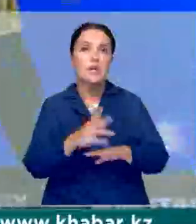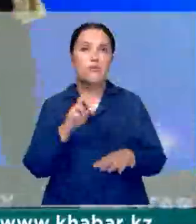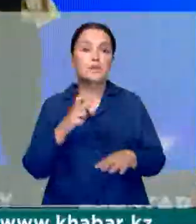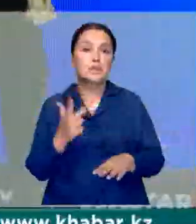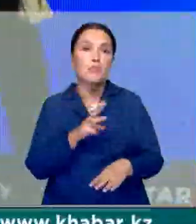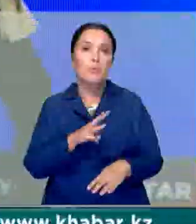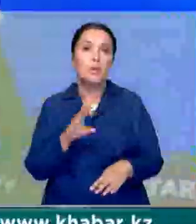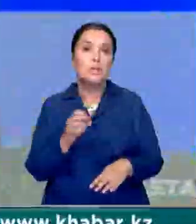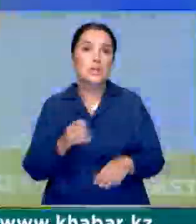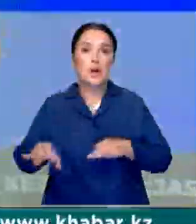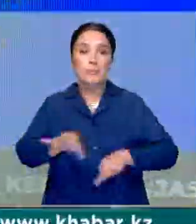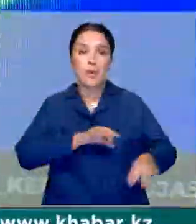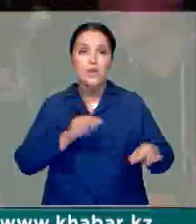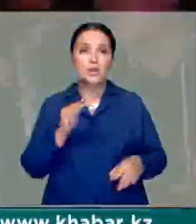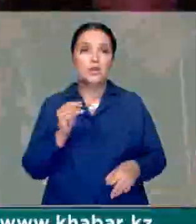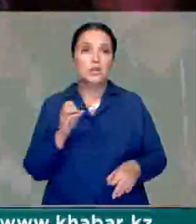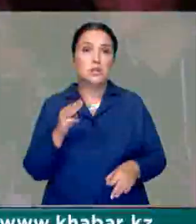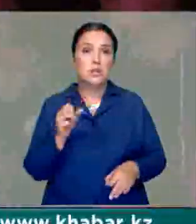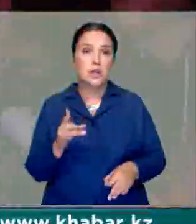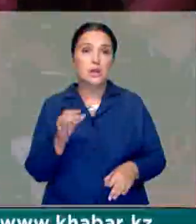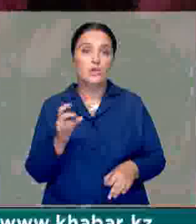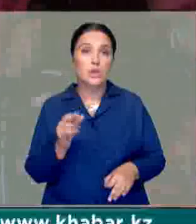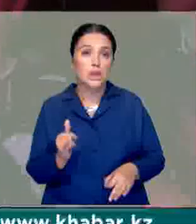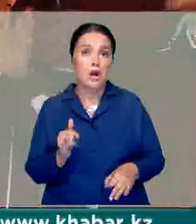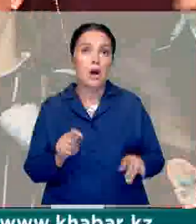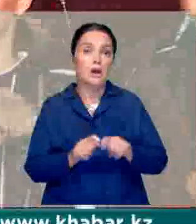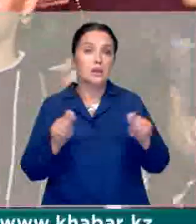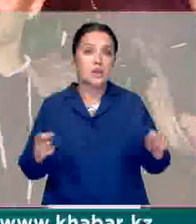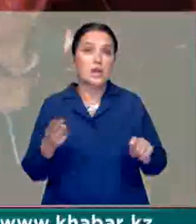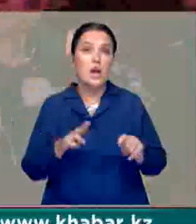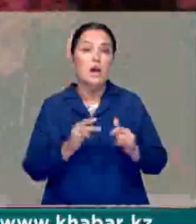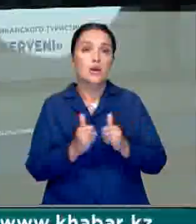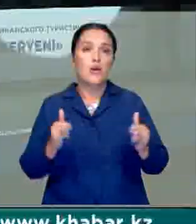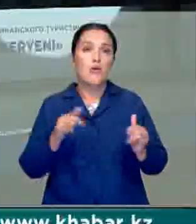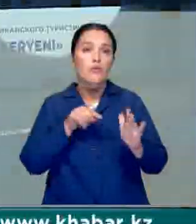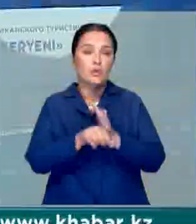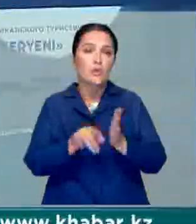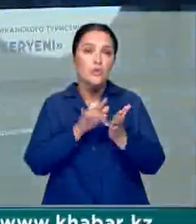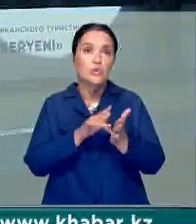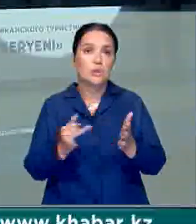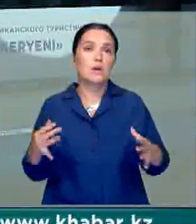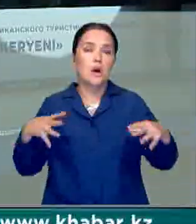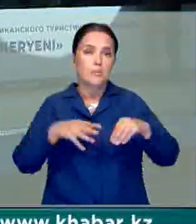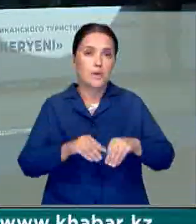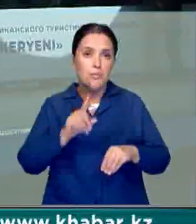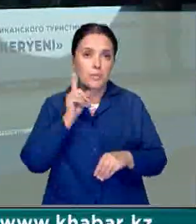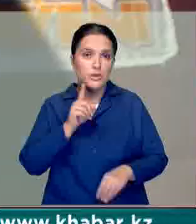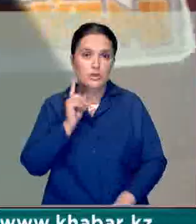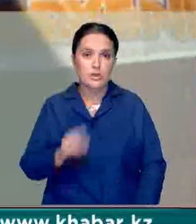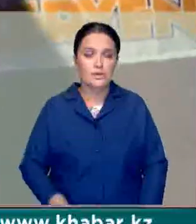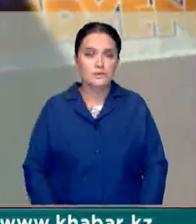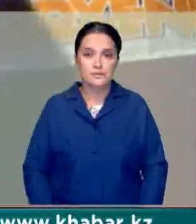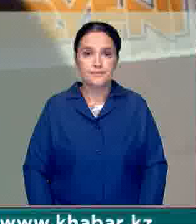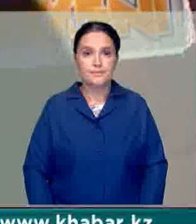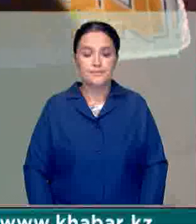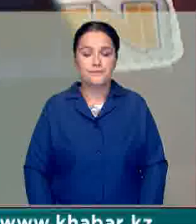тенге. Напомню, проект «Жастар Керуені» создан для развития внутреннего туризма и интеграции молодежи. С